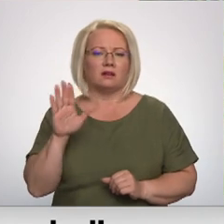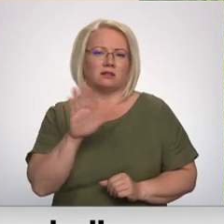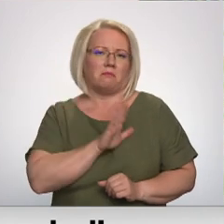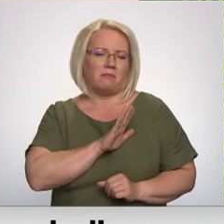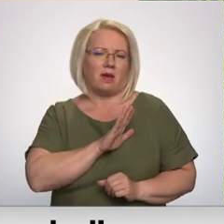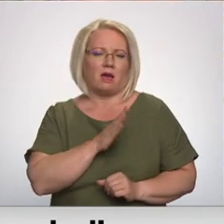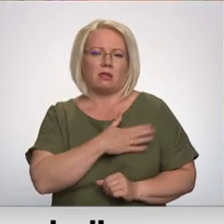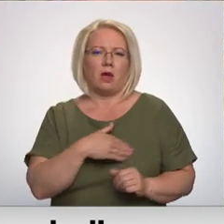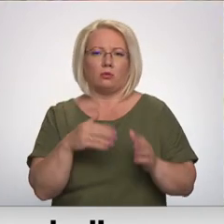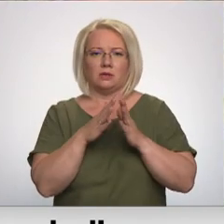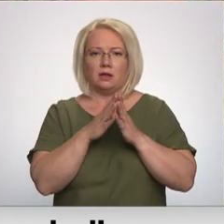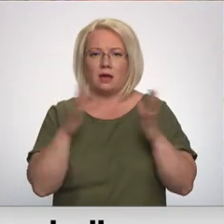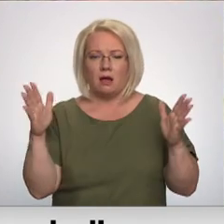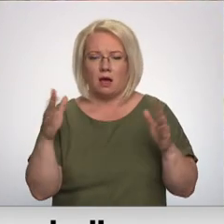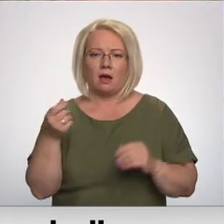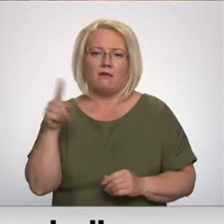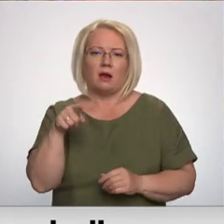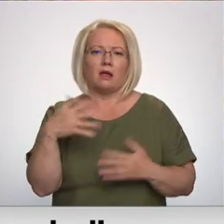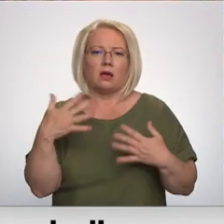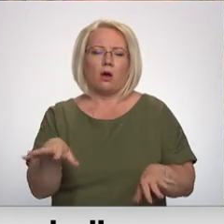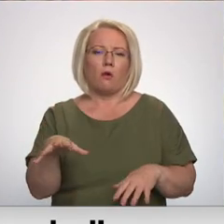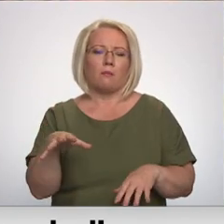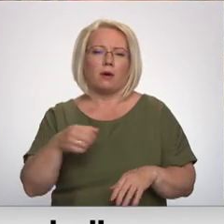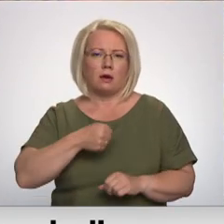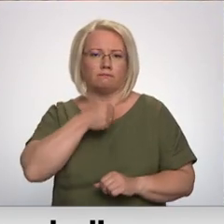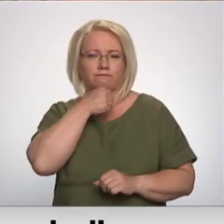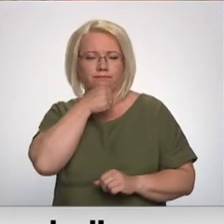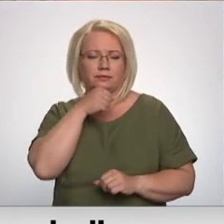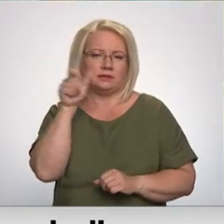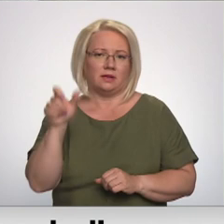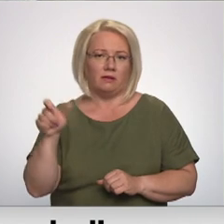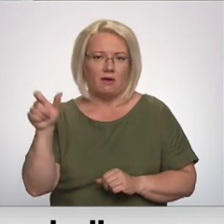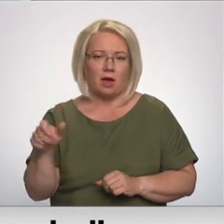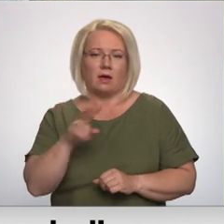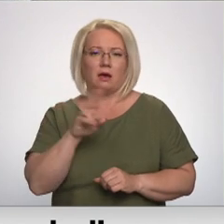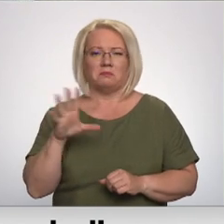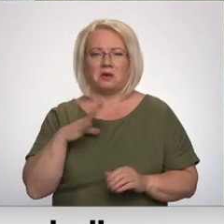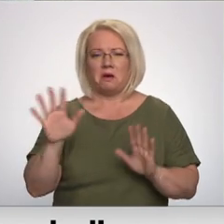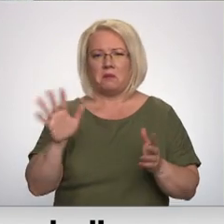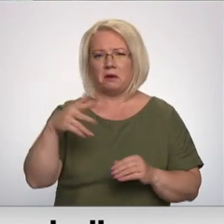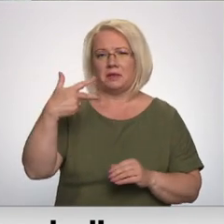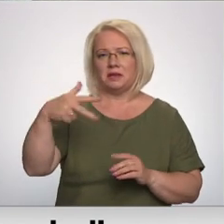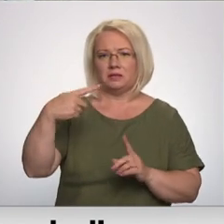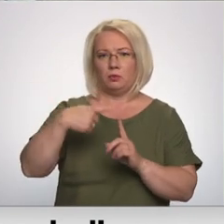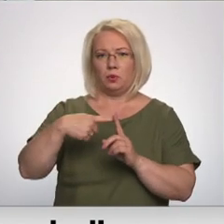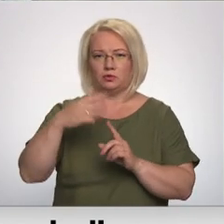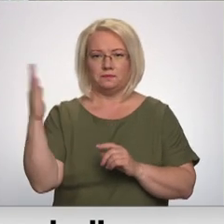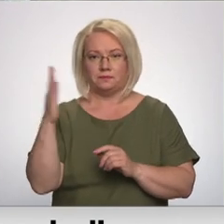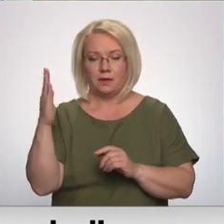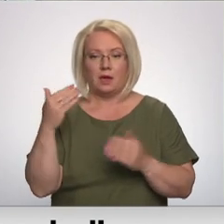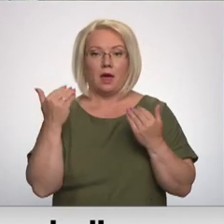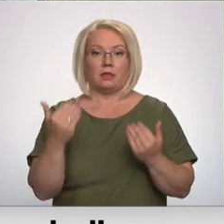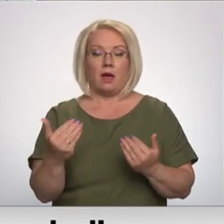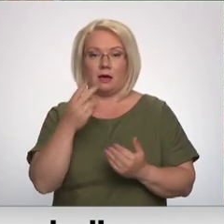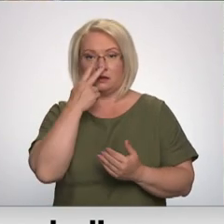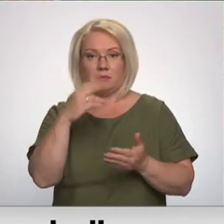manuprāt, krietni lielaka. Pārsvarā tie bija jau gados brieduši cilvēki, kuri bija ap 30+. Ja mēs salīdzinām tagadējo situāciju,